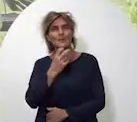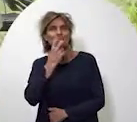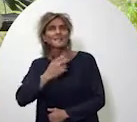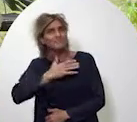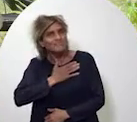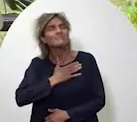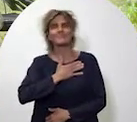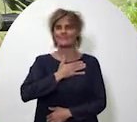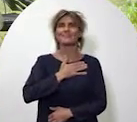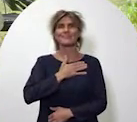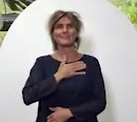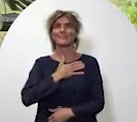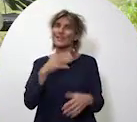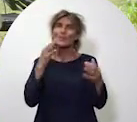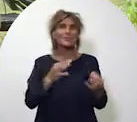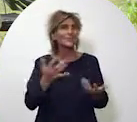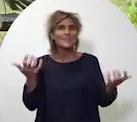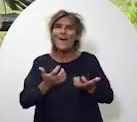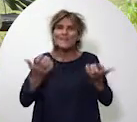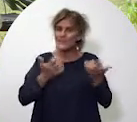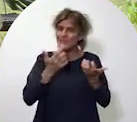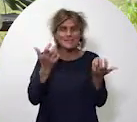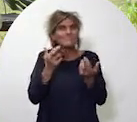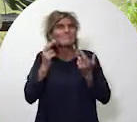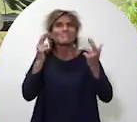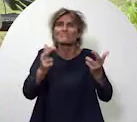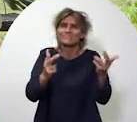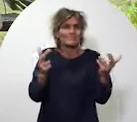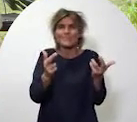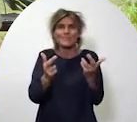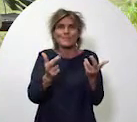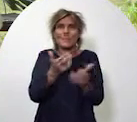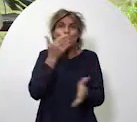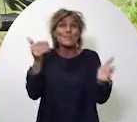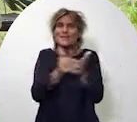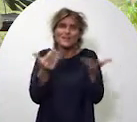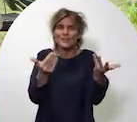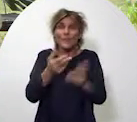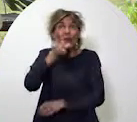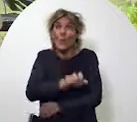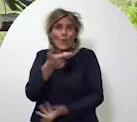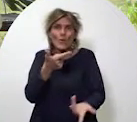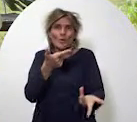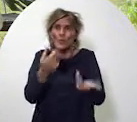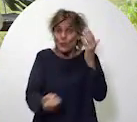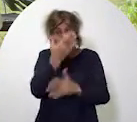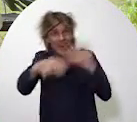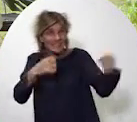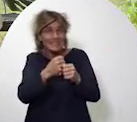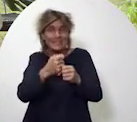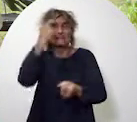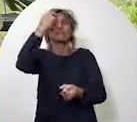mes chers compatriotes au moment de vous souhaiter à toutes et à tous mes voeux pour l'année nouvelle